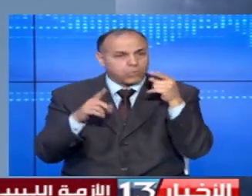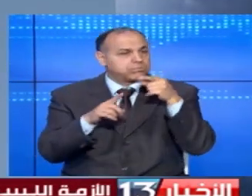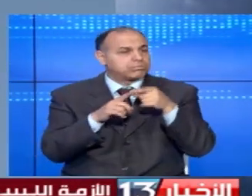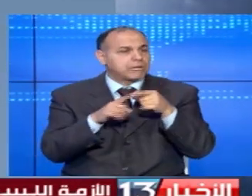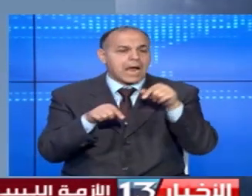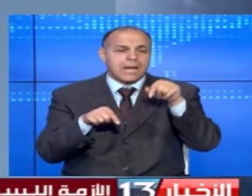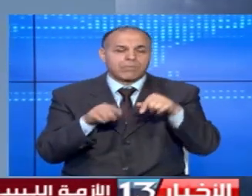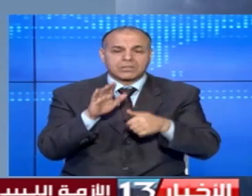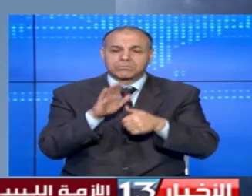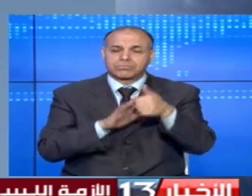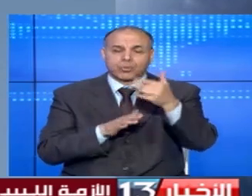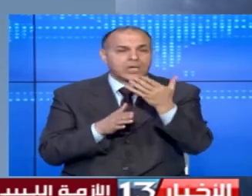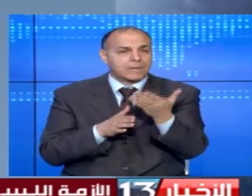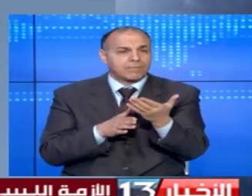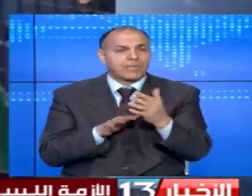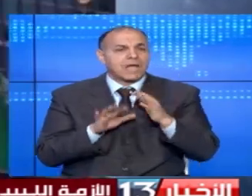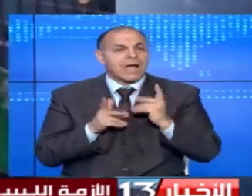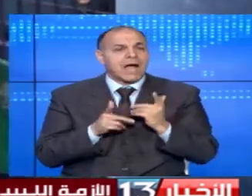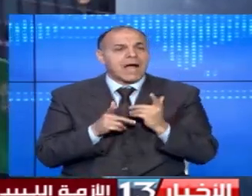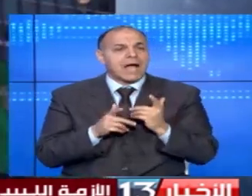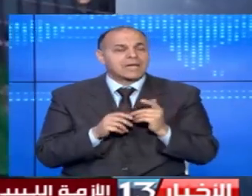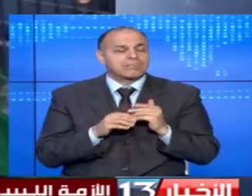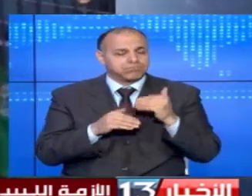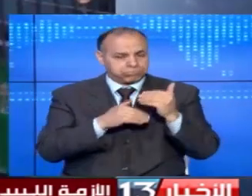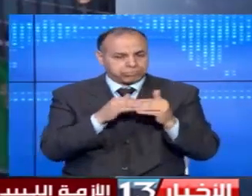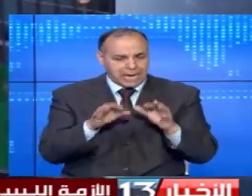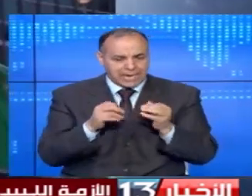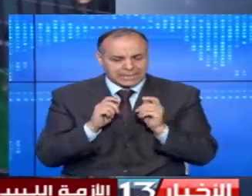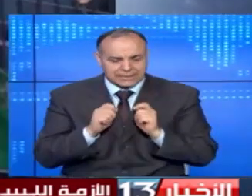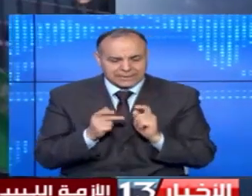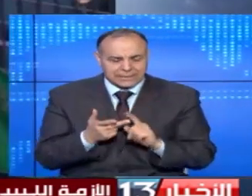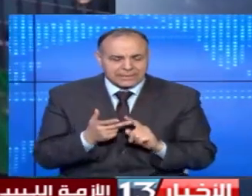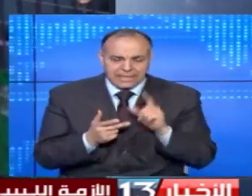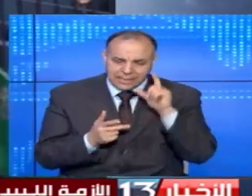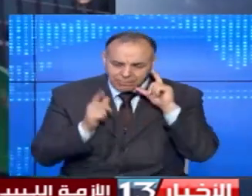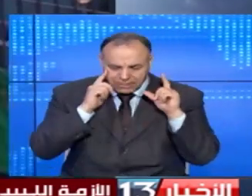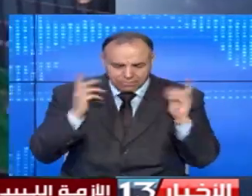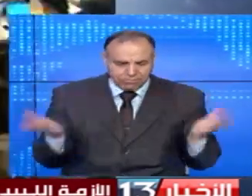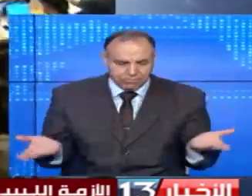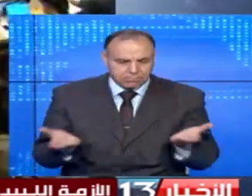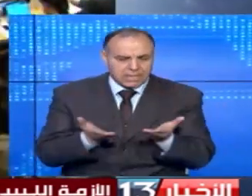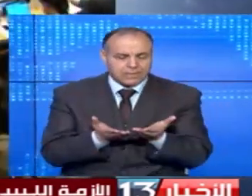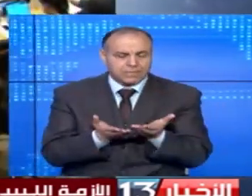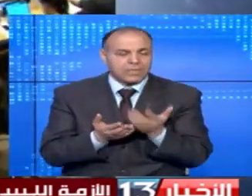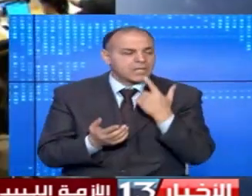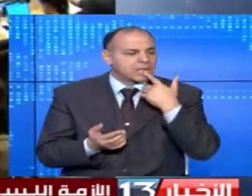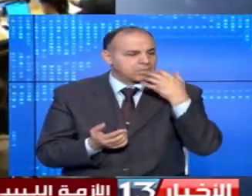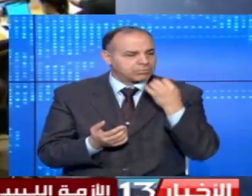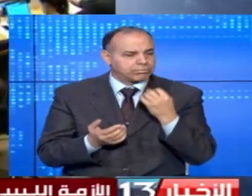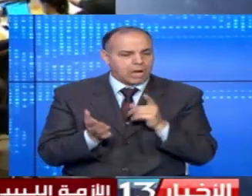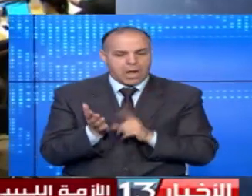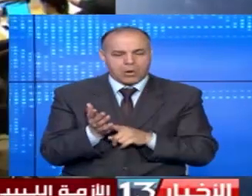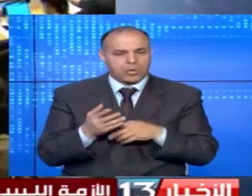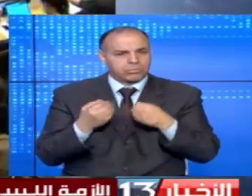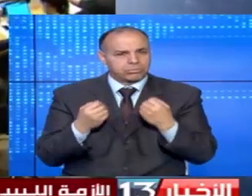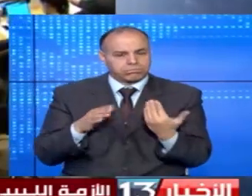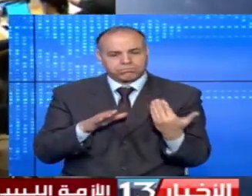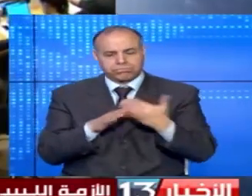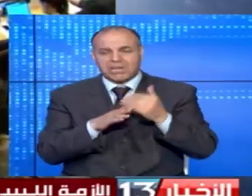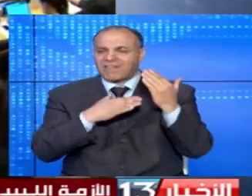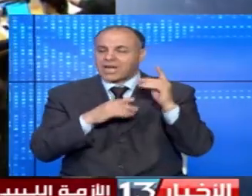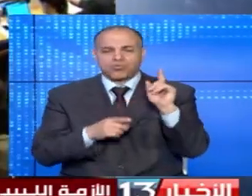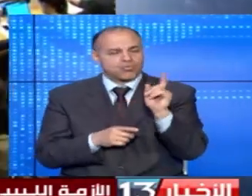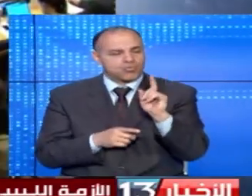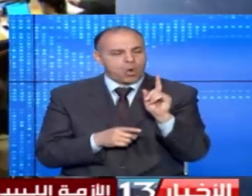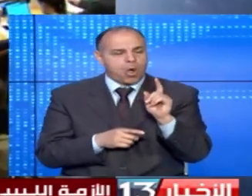ضروره انجاحه من اجل المضي قدما بحل سياسي ليبي ليبي والالتزام بالحد من اي تدخل خارجي في